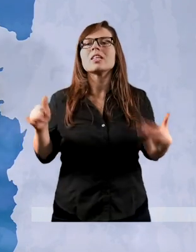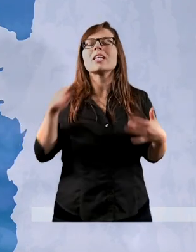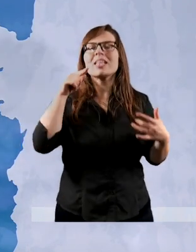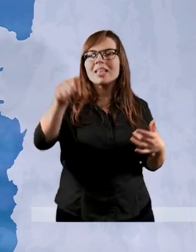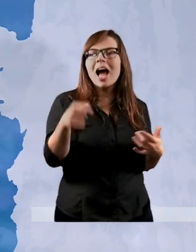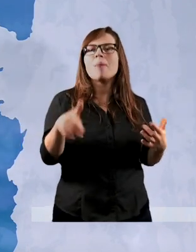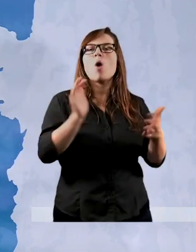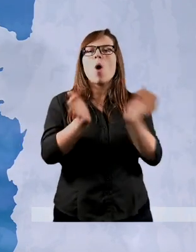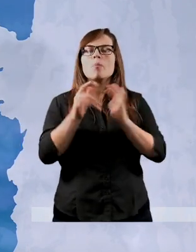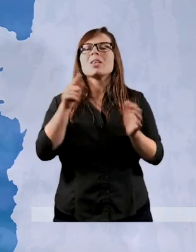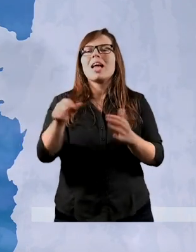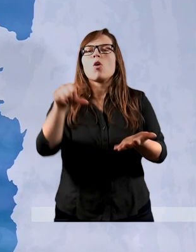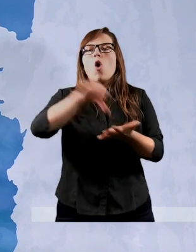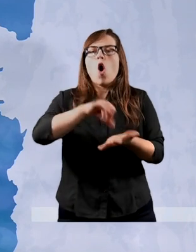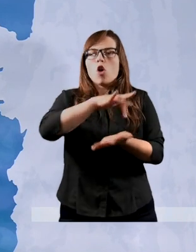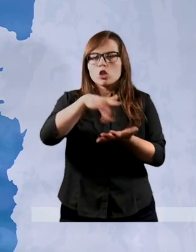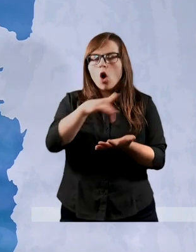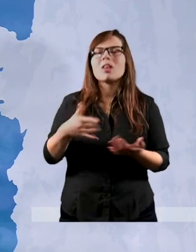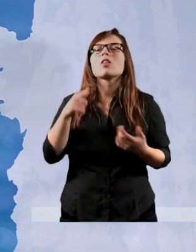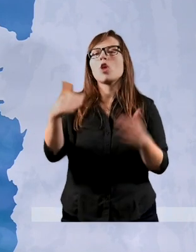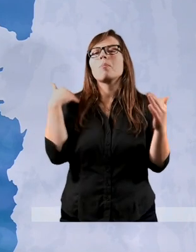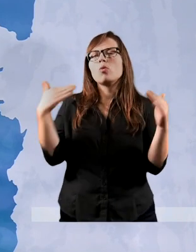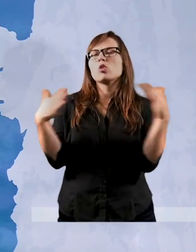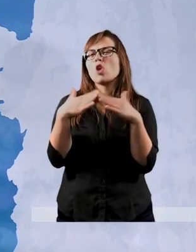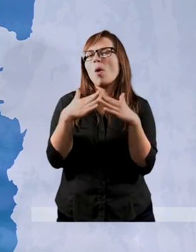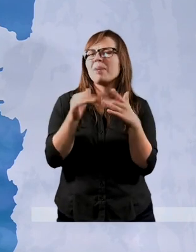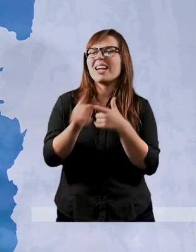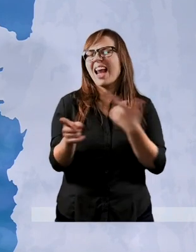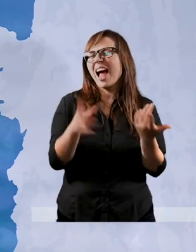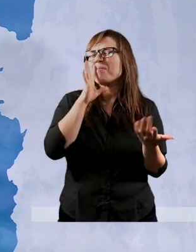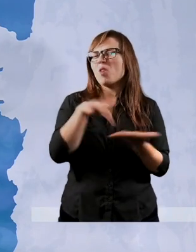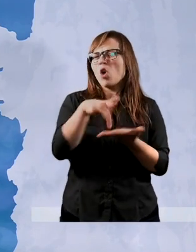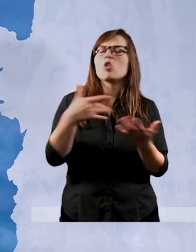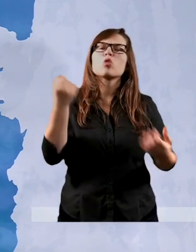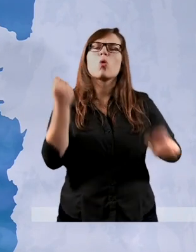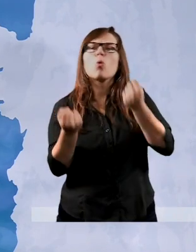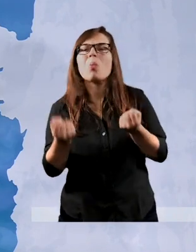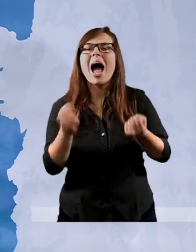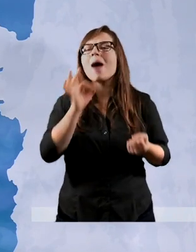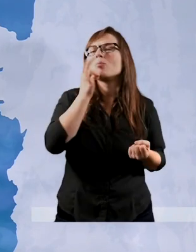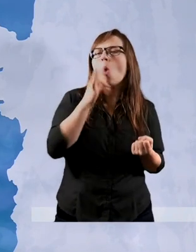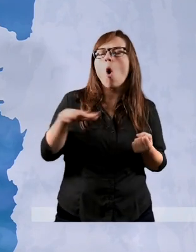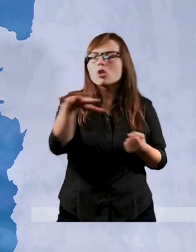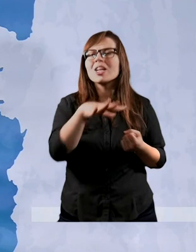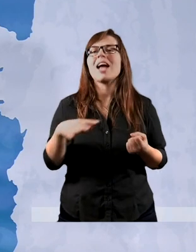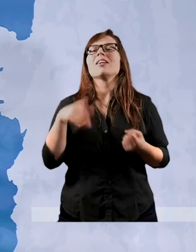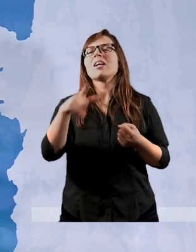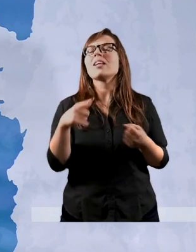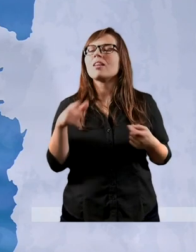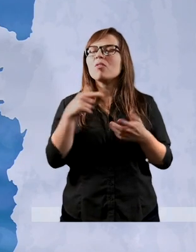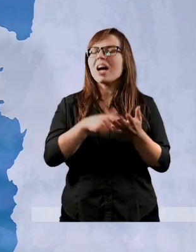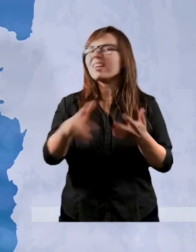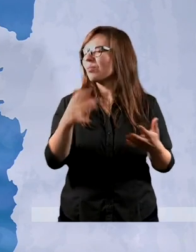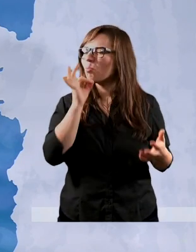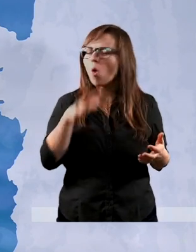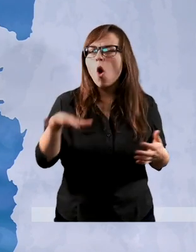tam opiekunowie tego ośrodka, bo to był dom dla taki ośrodek dla trudnej młodzieży, mówili, że słuchajcie, ta młodzież jest